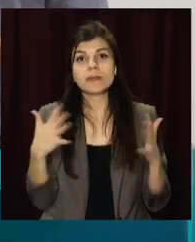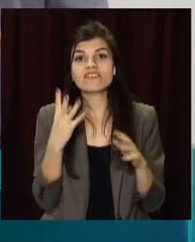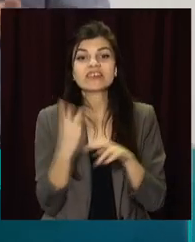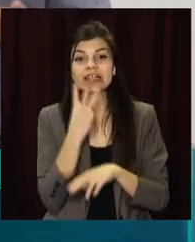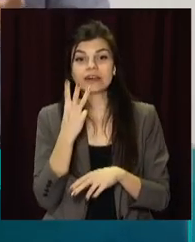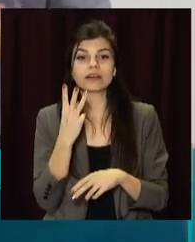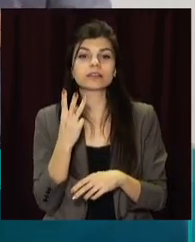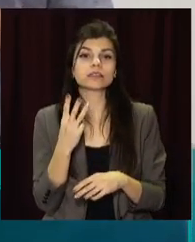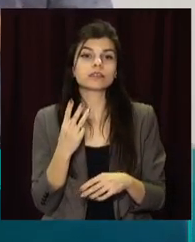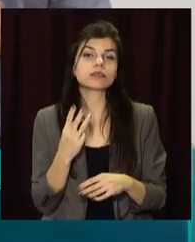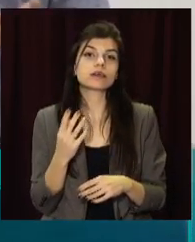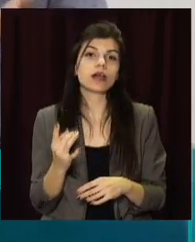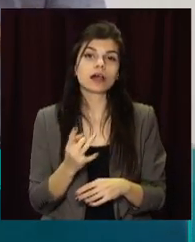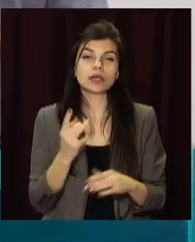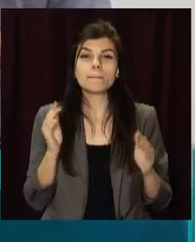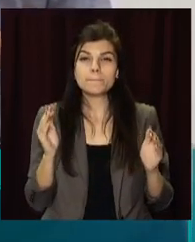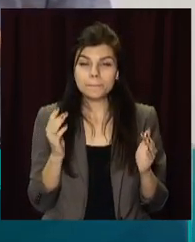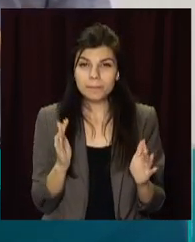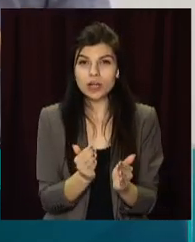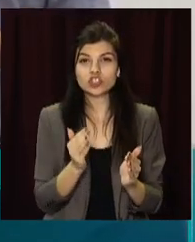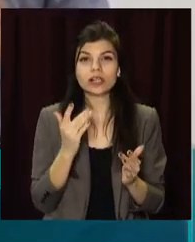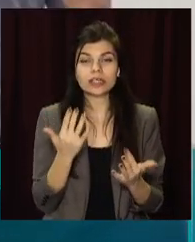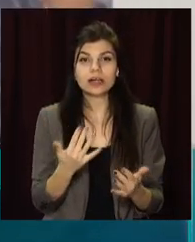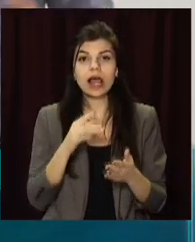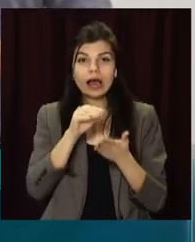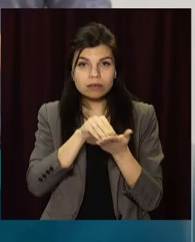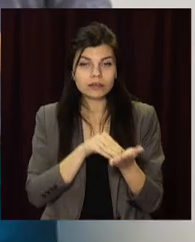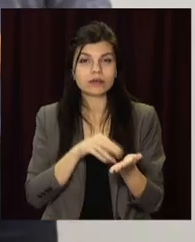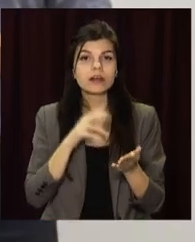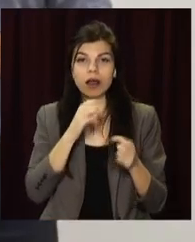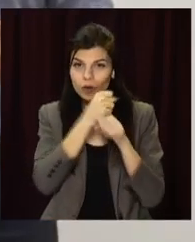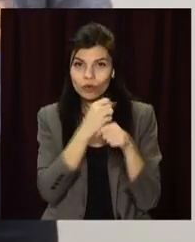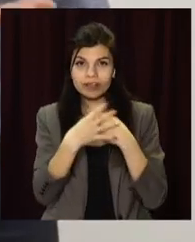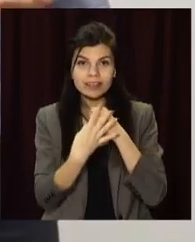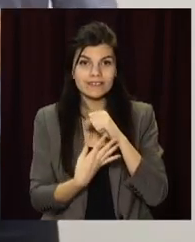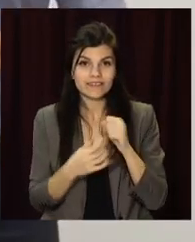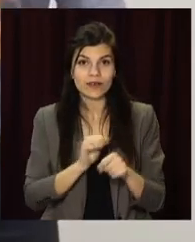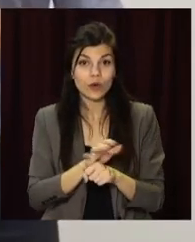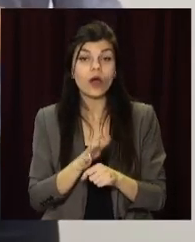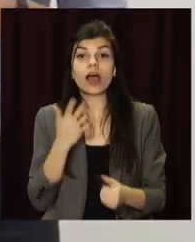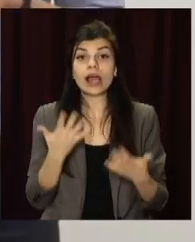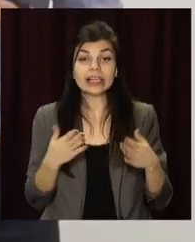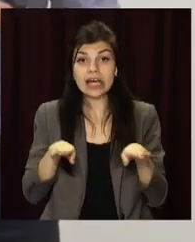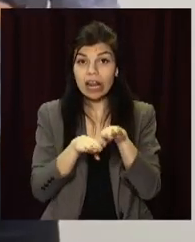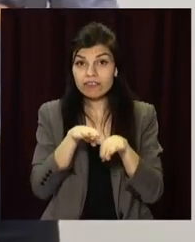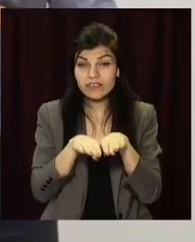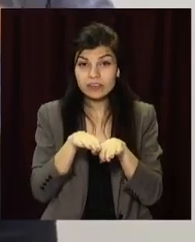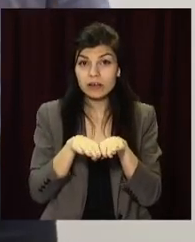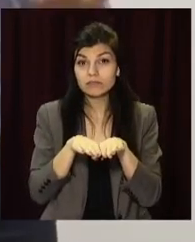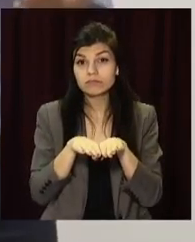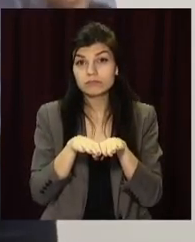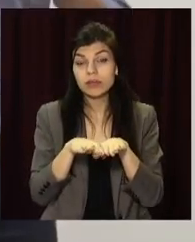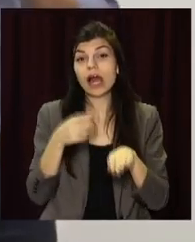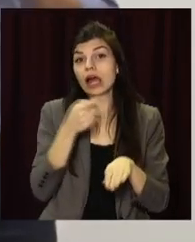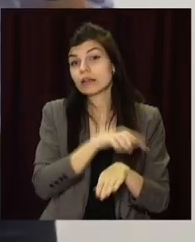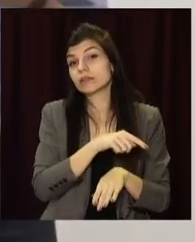майже більше ніж в 3 рази менше кількість реєстрацій захворюваності на COVID-19, якщо